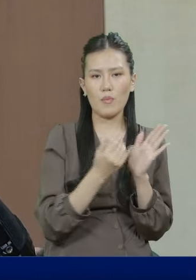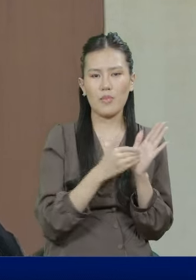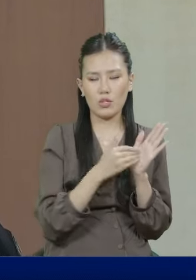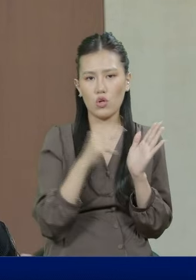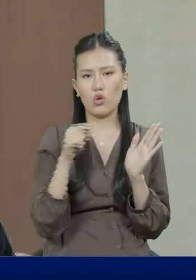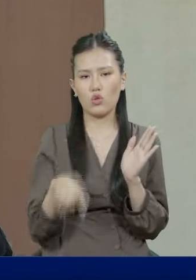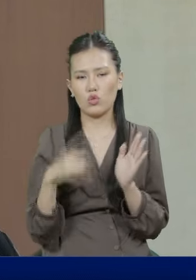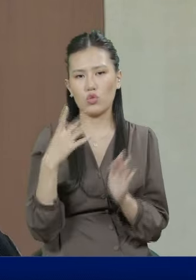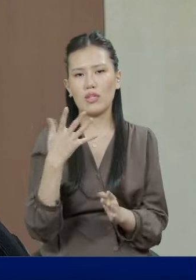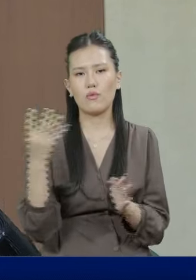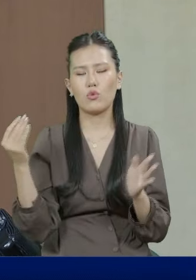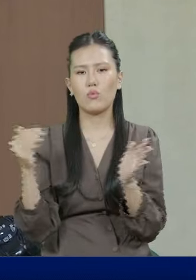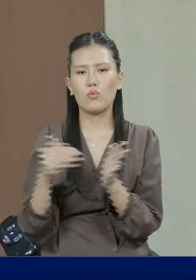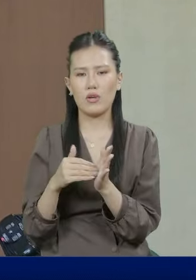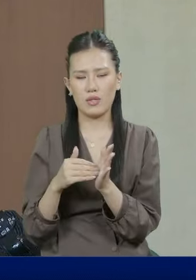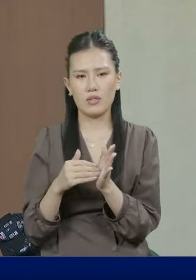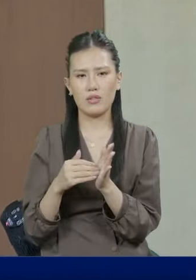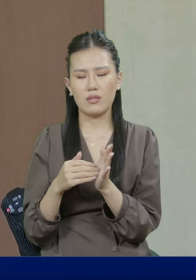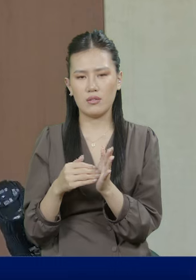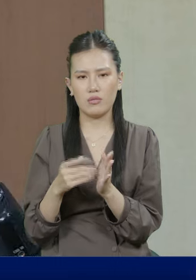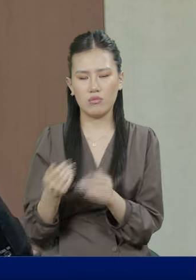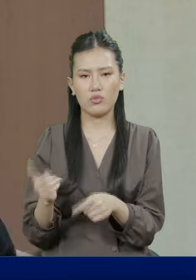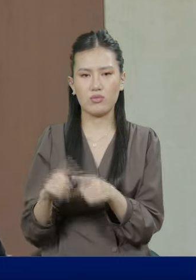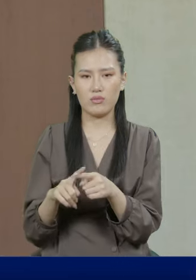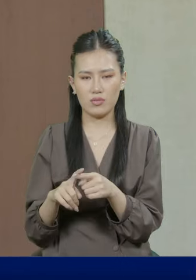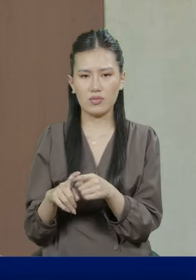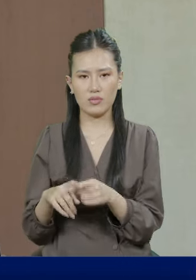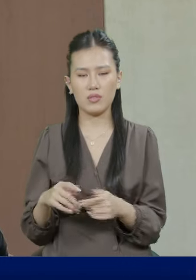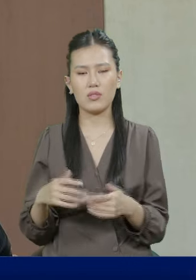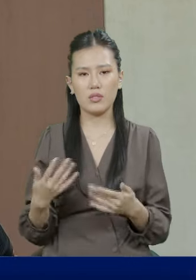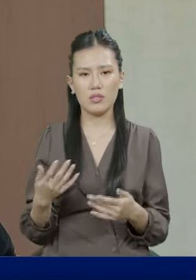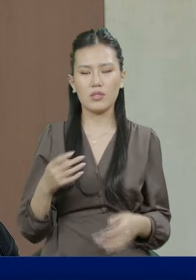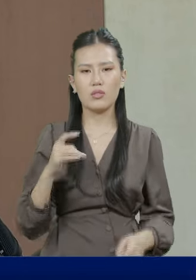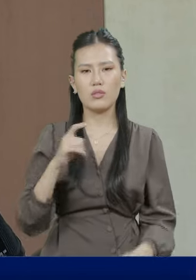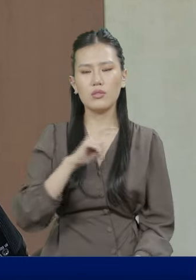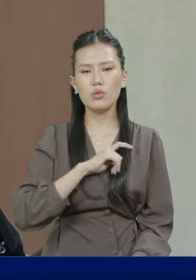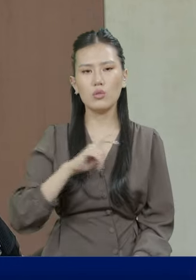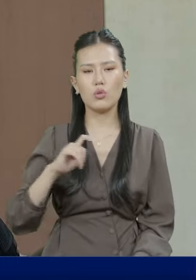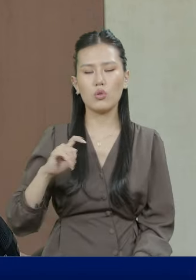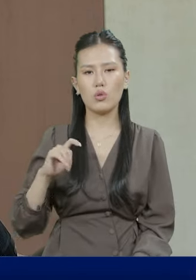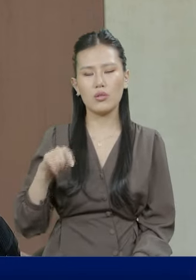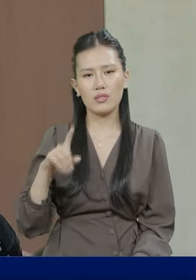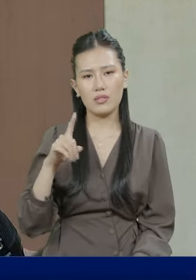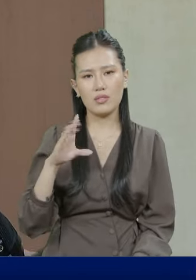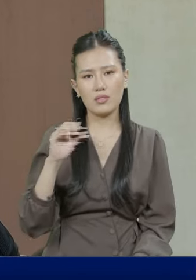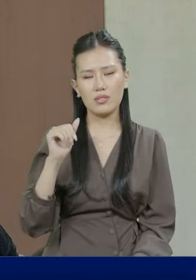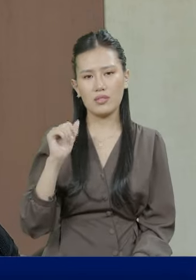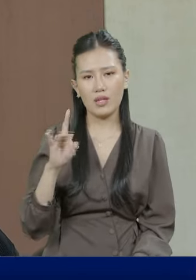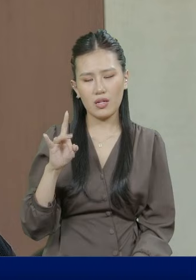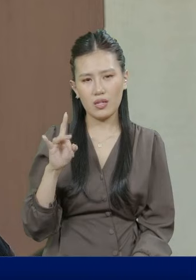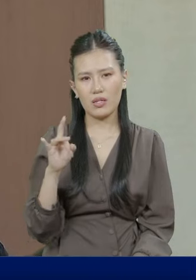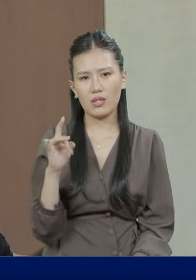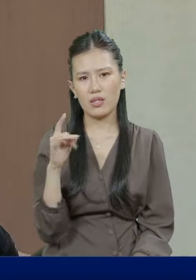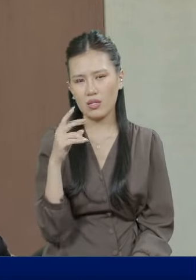154,000 орчим болоод нэмэгдсэн байгаа. Тэгэхээр энэ нэг хувийн сарын инфляцийн гол өсөлтийн тайлбарыг бол ерөөдөө